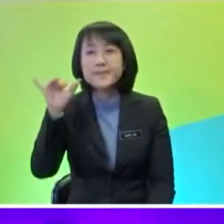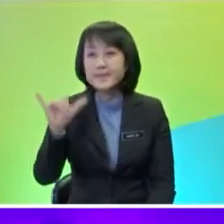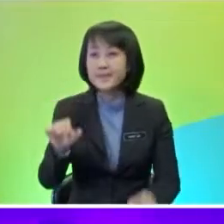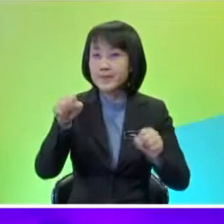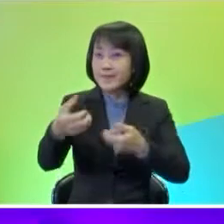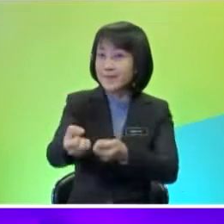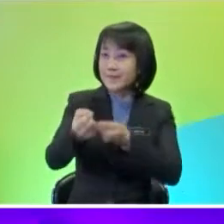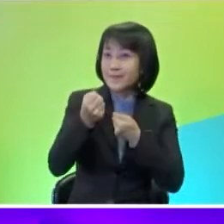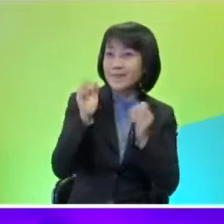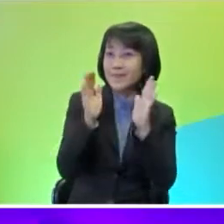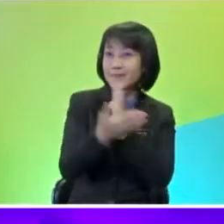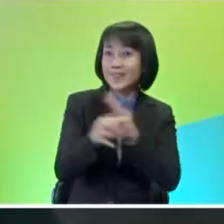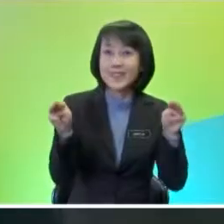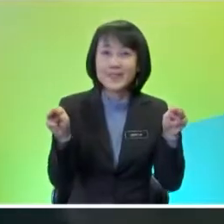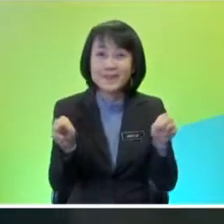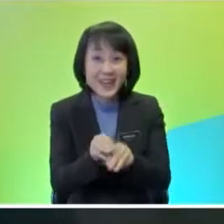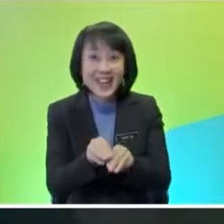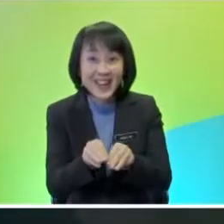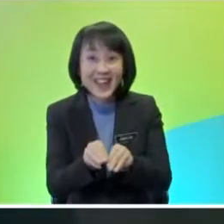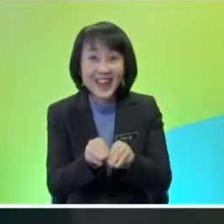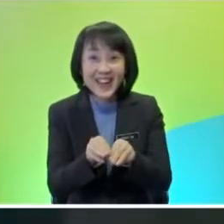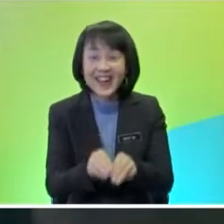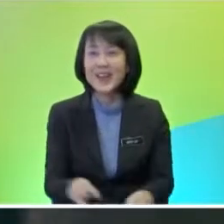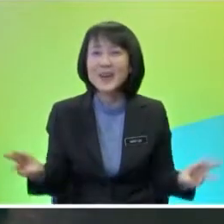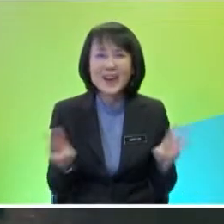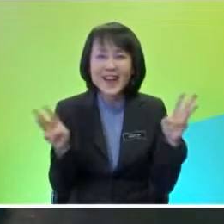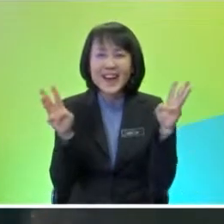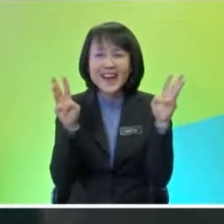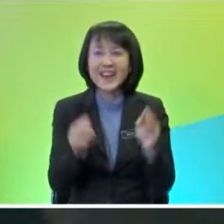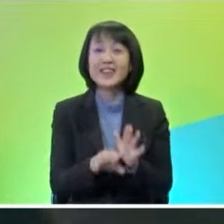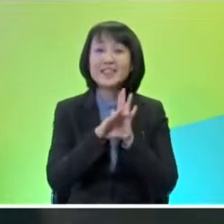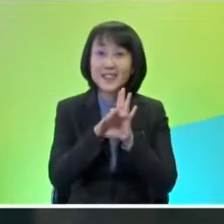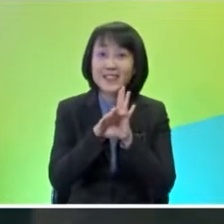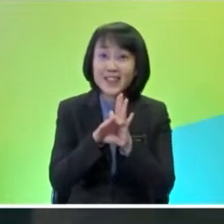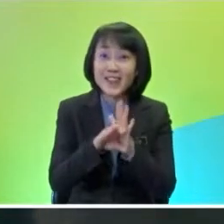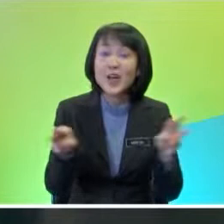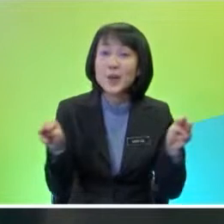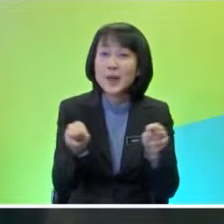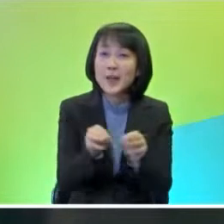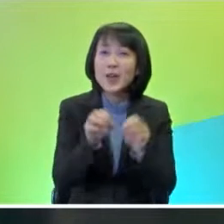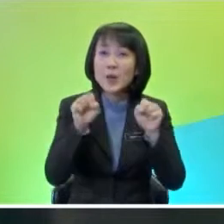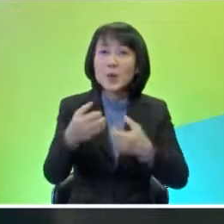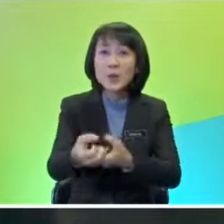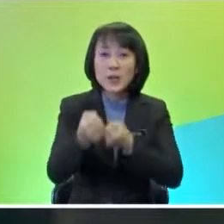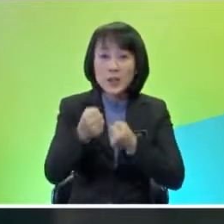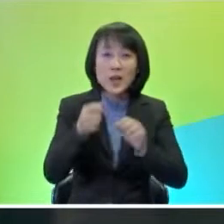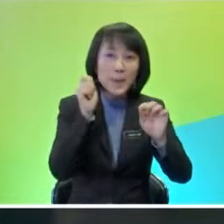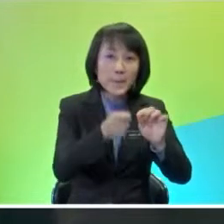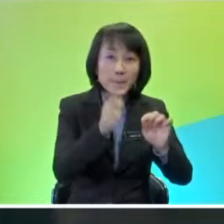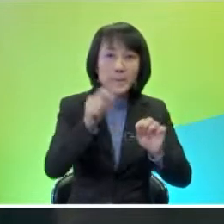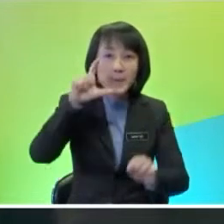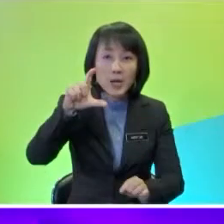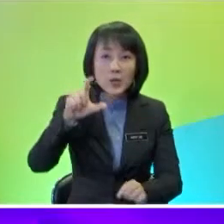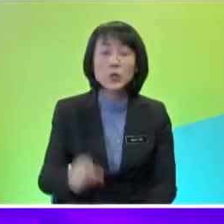ditarik oleh nenek tersebut seperti contoh magnet ini boleh menarik paku paku